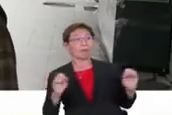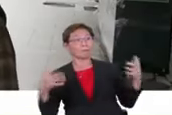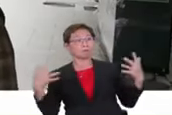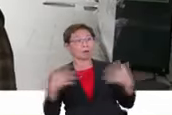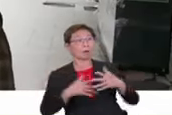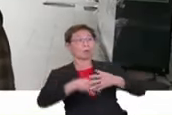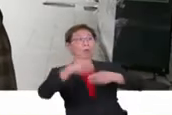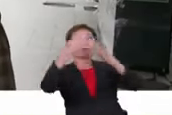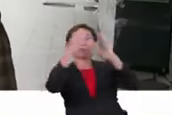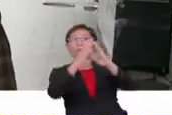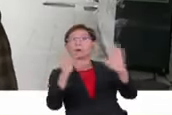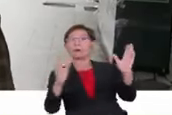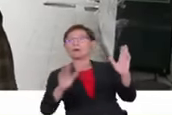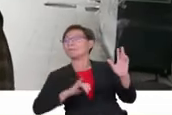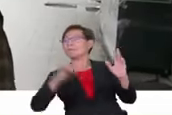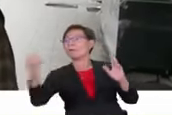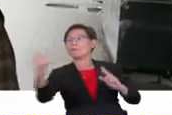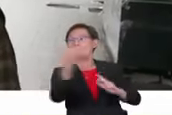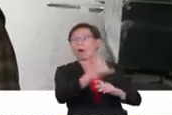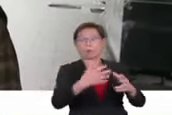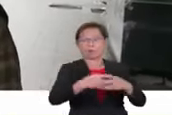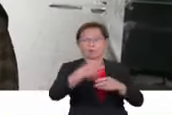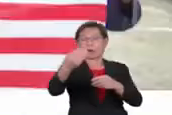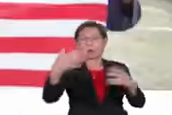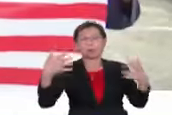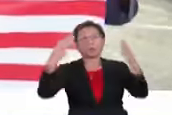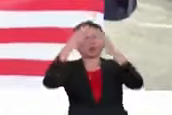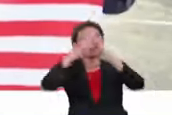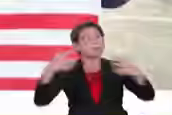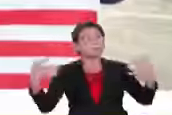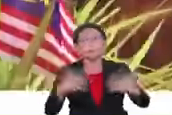keluar rumah macam dekat tempat lain tu. Untuk berperang semua tak ada dah.